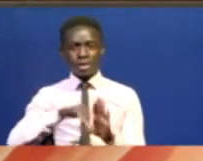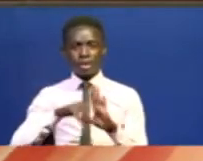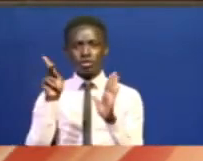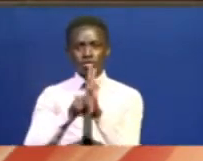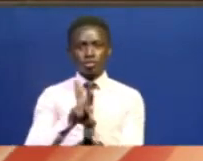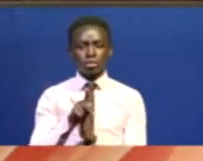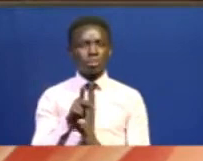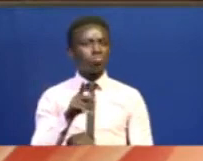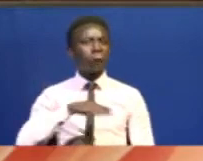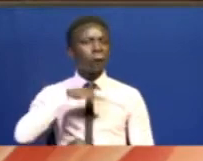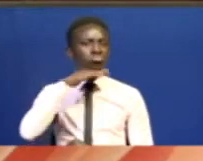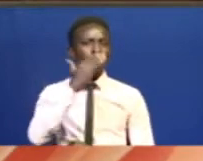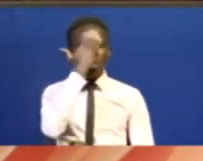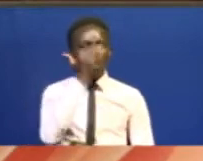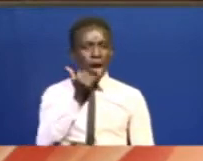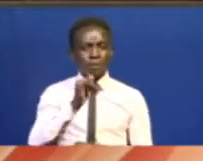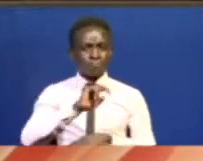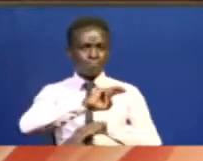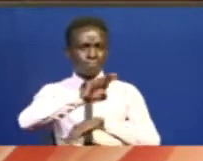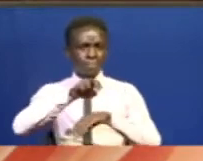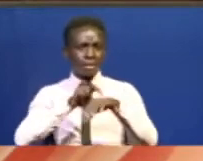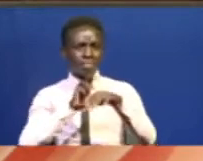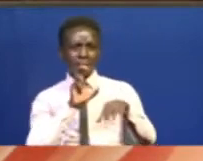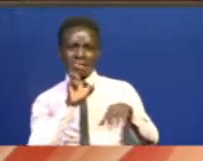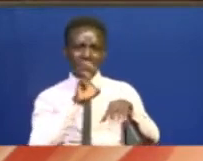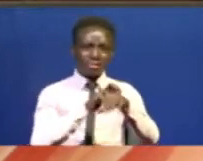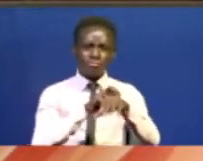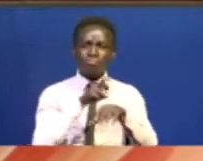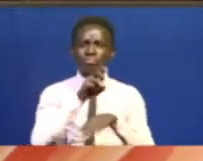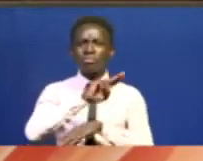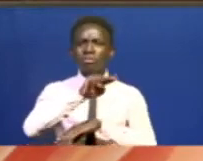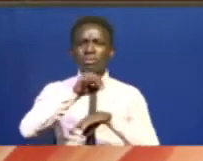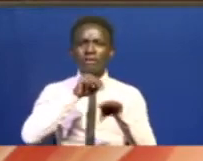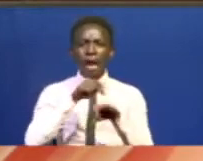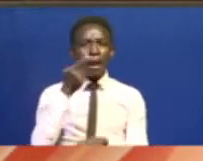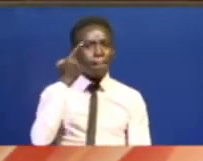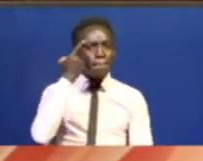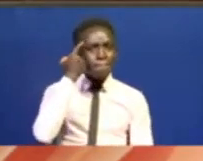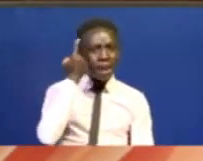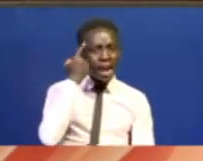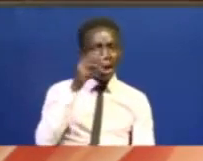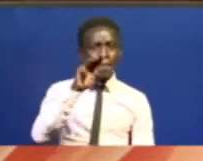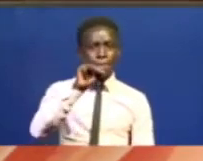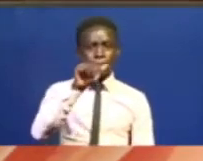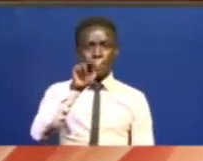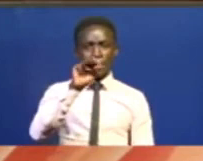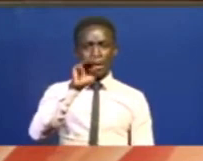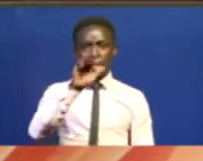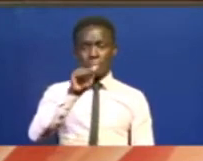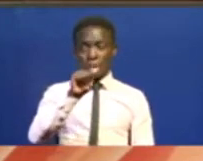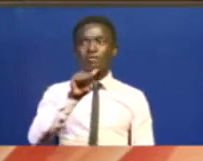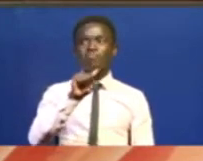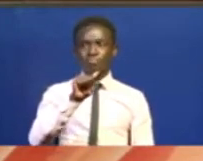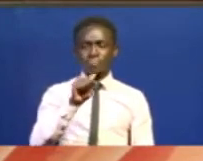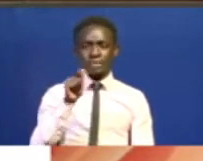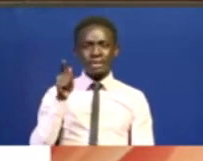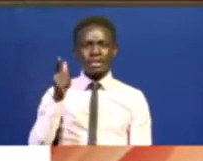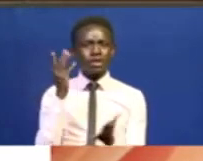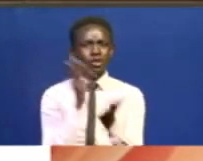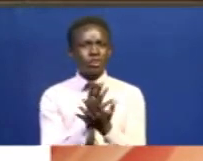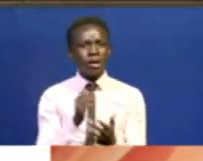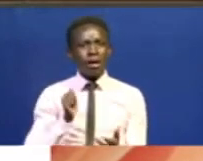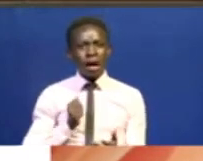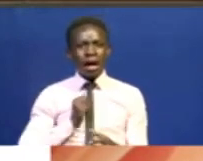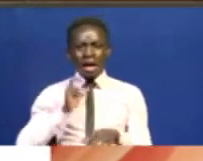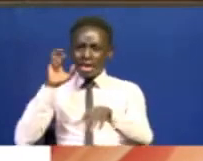na nyoka mwenye sumu aina ya black mamba. Nancy Mukamil alifariki wiki moja baada ya kung'atwa wakati alipopelekwa katika